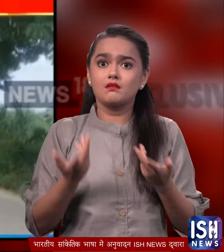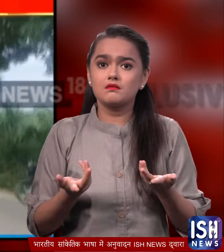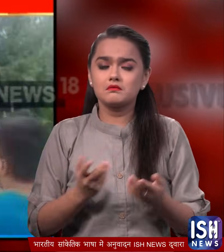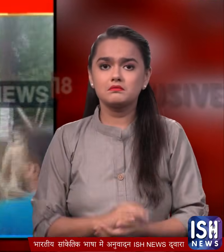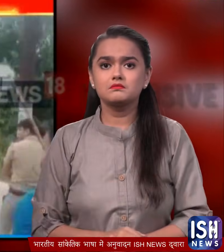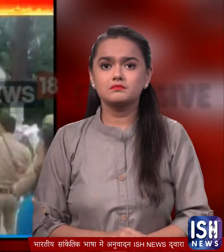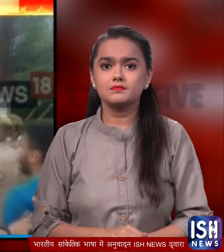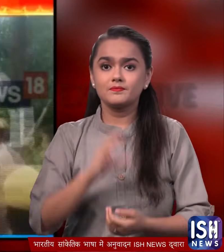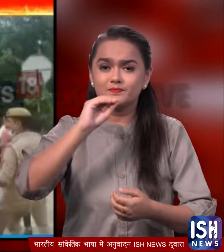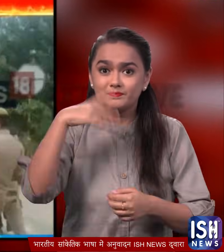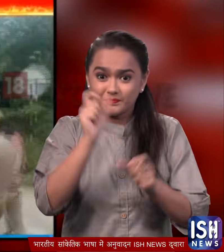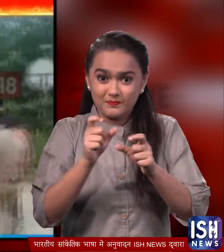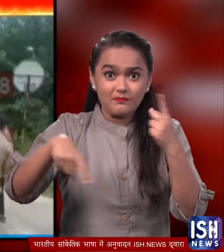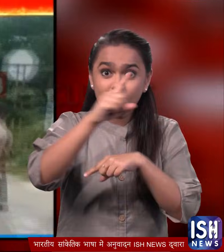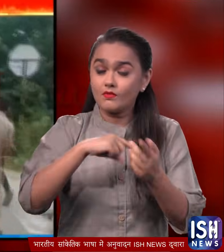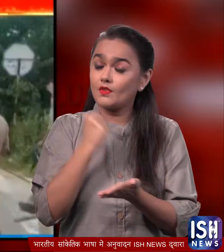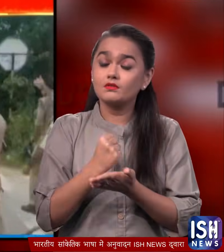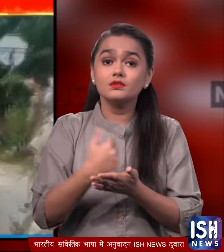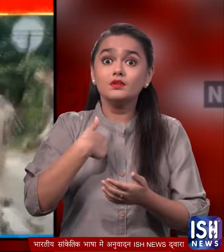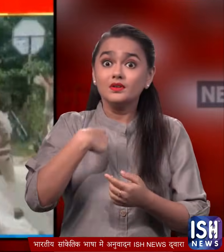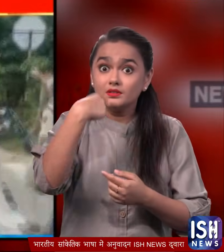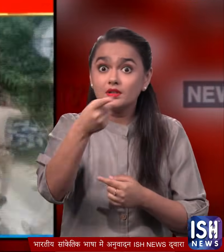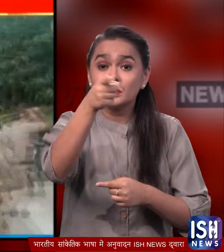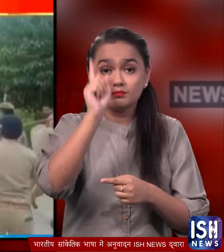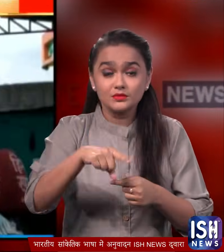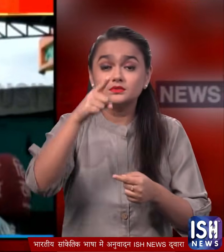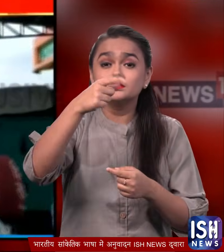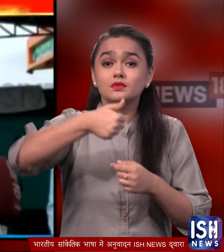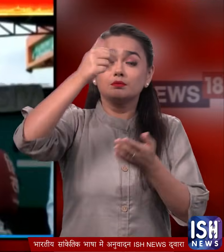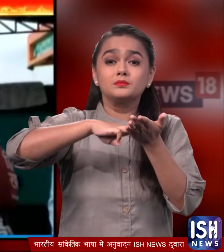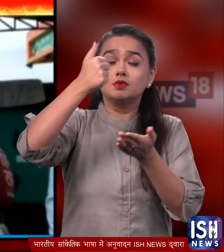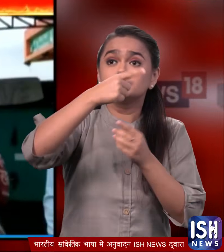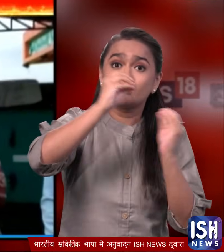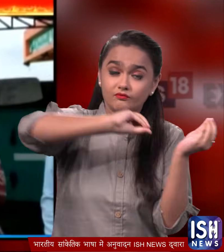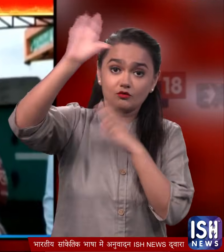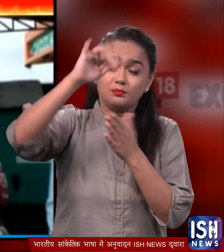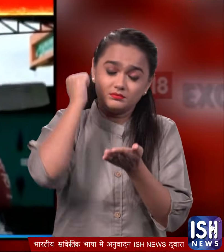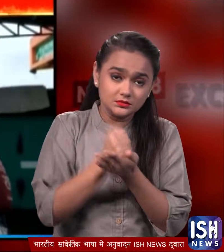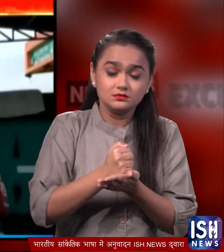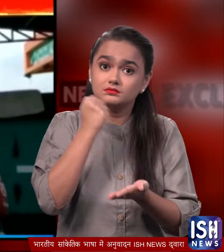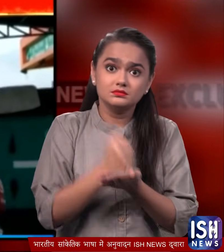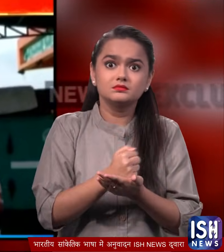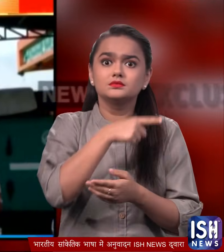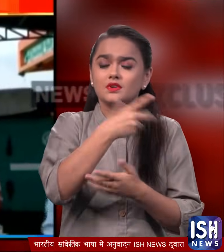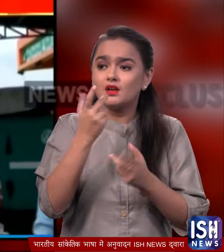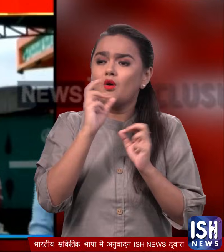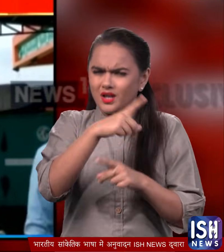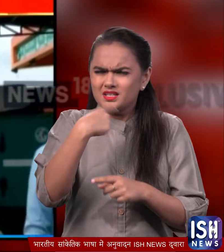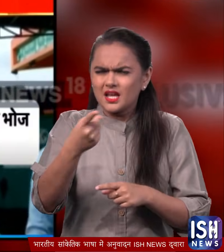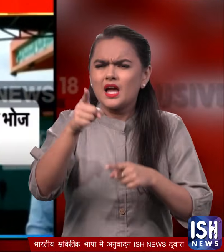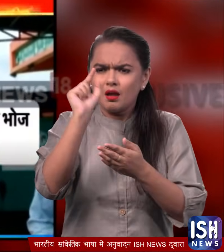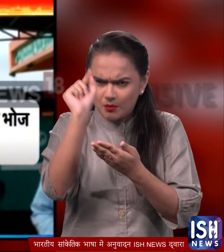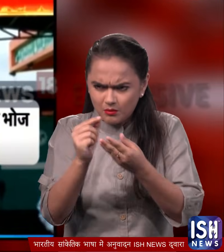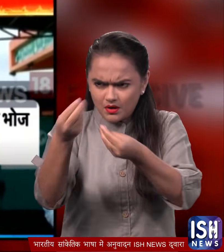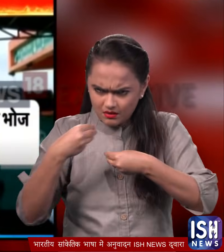पथराव कर रहे हैं। ये लोग इस बात पर अड़े थे कि उनकी बात मुख्यमंत्री तक पहुंचाई जाए, जिस पर प्रशासन ने इनकी बात को सरकार तक पहुंचाने का भरोसा